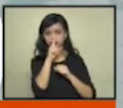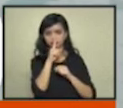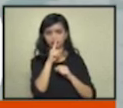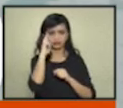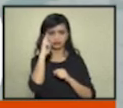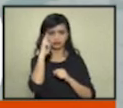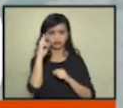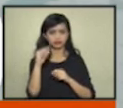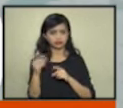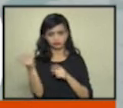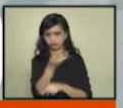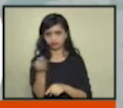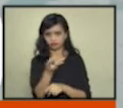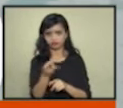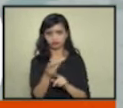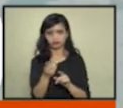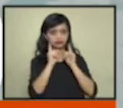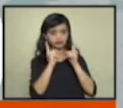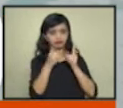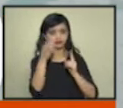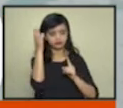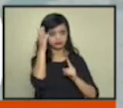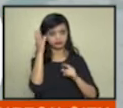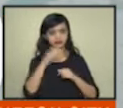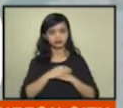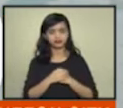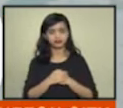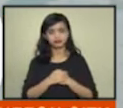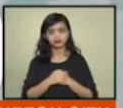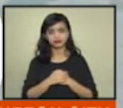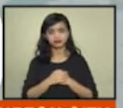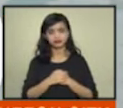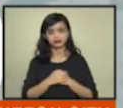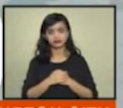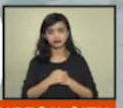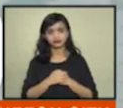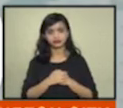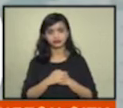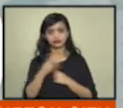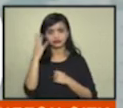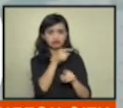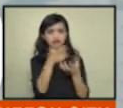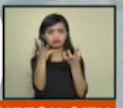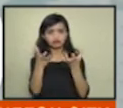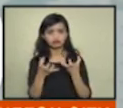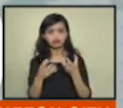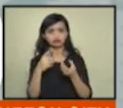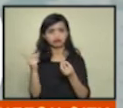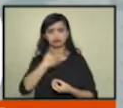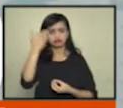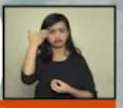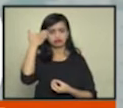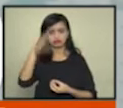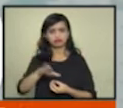dyan. Romy, usap ka ni Chito sir, tingnan natin. Nagtanggal siya ng tao na hindi man lang nasasabi sa amin. Hindi ko lang po